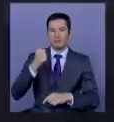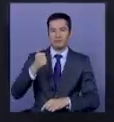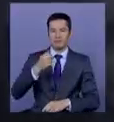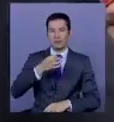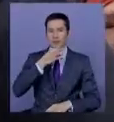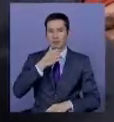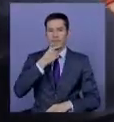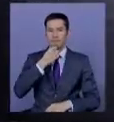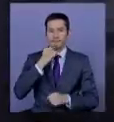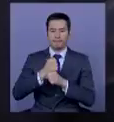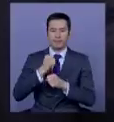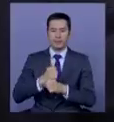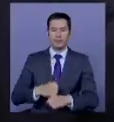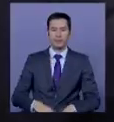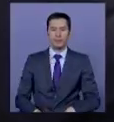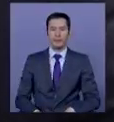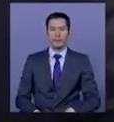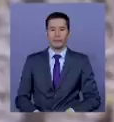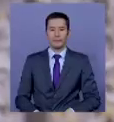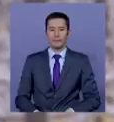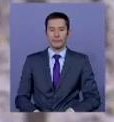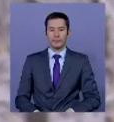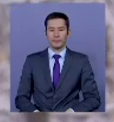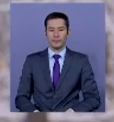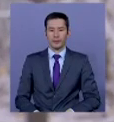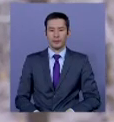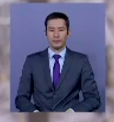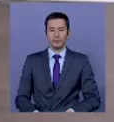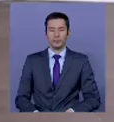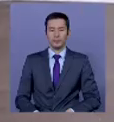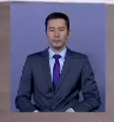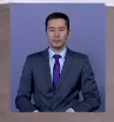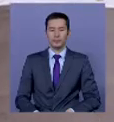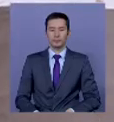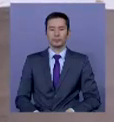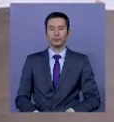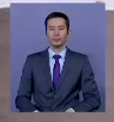халықтаған ағаның есімі ел жадынан ешқашан өшпек емес. Жадыра Омаржан, Нұржан Оразбеков, Алматы телеарнасы.